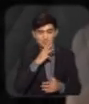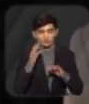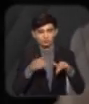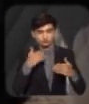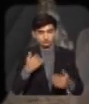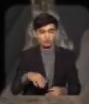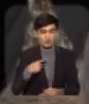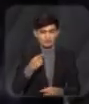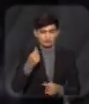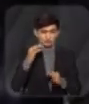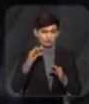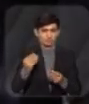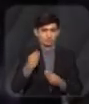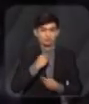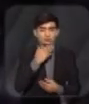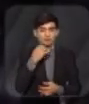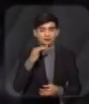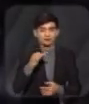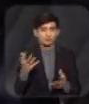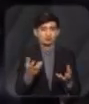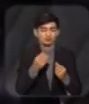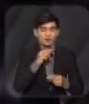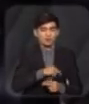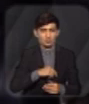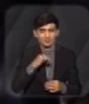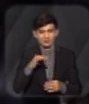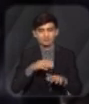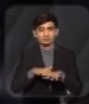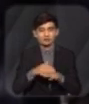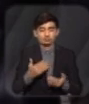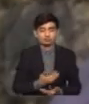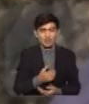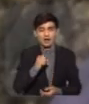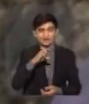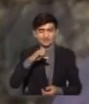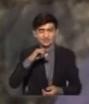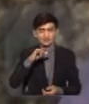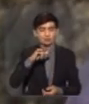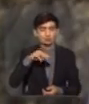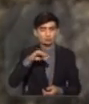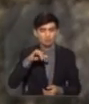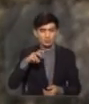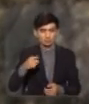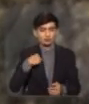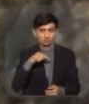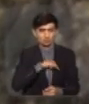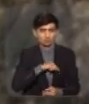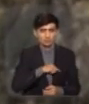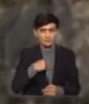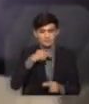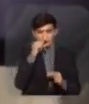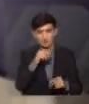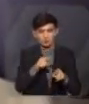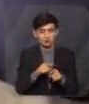ни копейки не получили. Поддержать рабочих пришел и местный житель Асатулла Сулупаев. Он признается, что чувствует себя виноватым перед